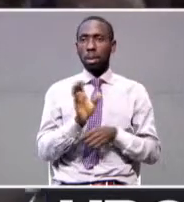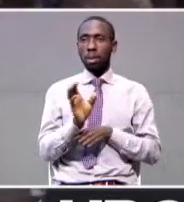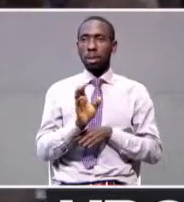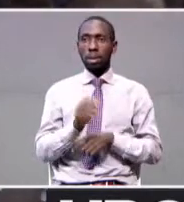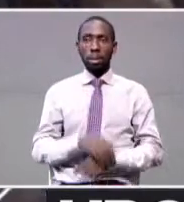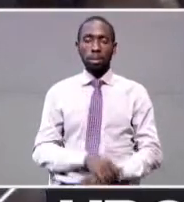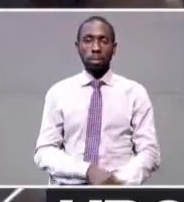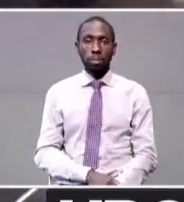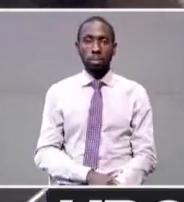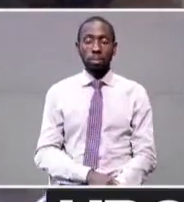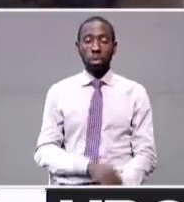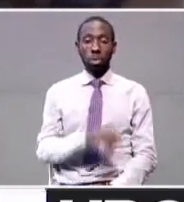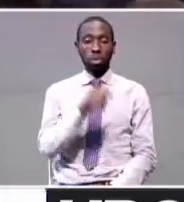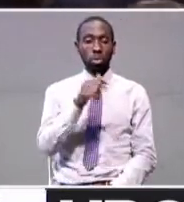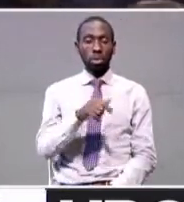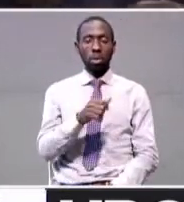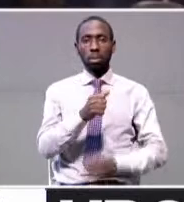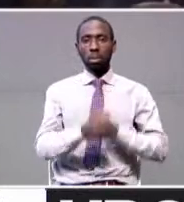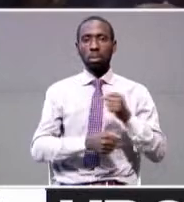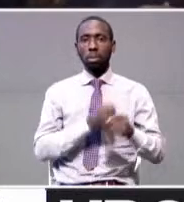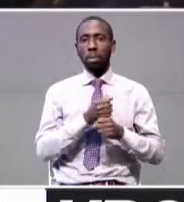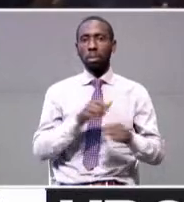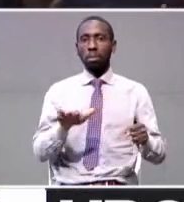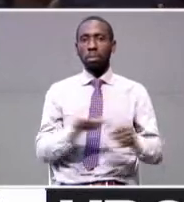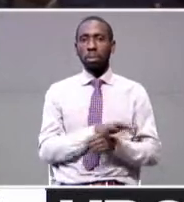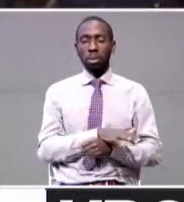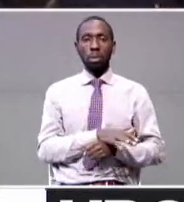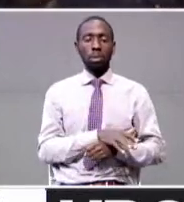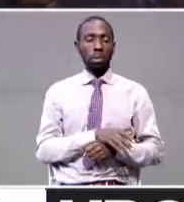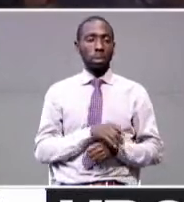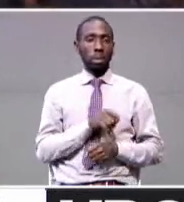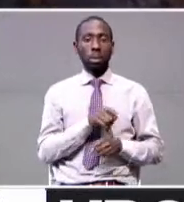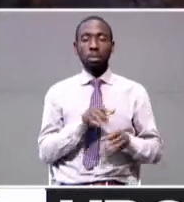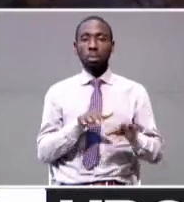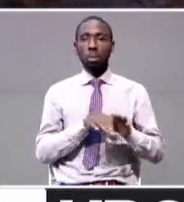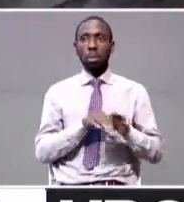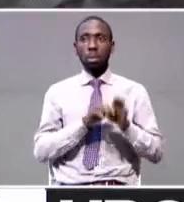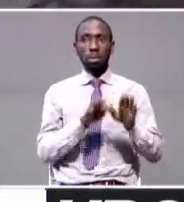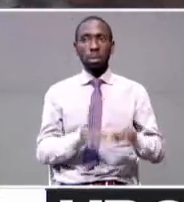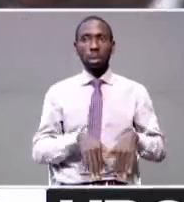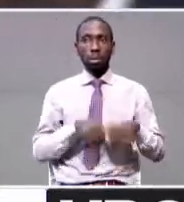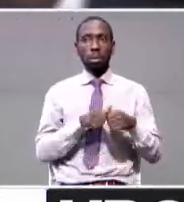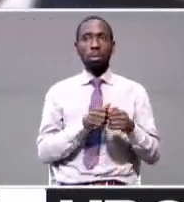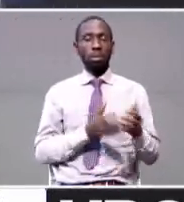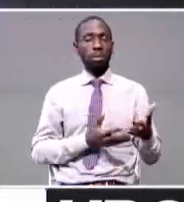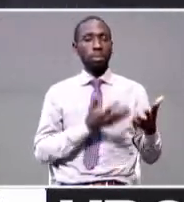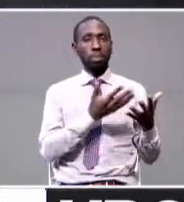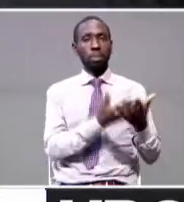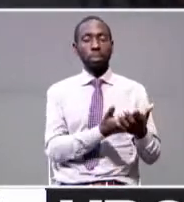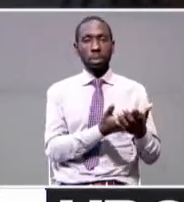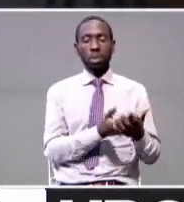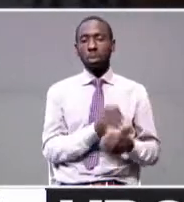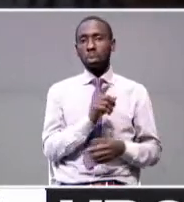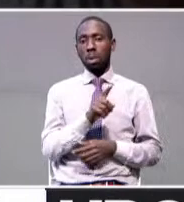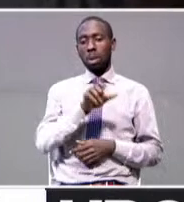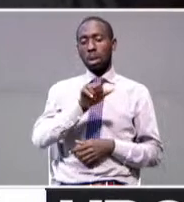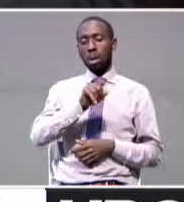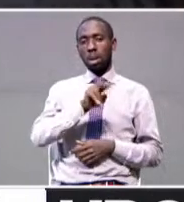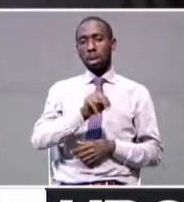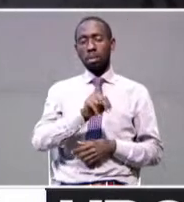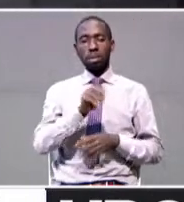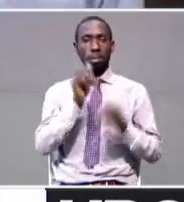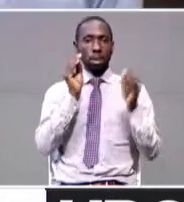Olaeru wegwezo mwaka omulamba bukyanga abaka Muhammad Ssegirinya wa Kawempe North, Alan Ssewanyana wa Makindye West n'abavunaana